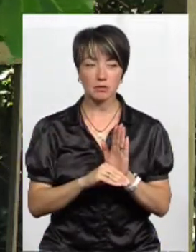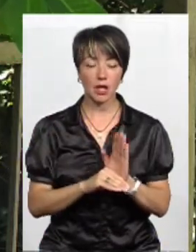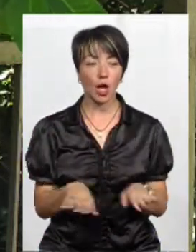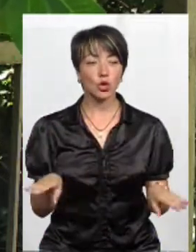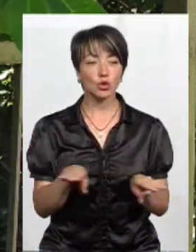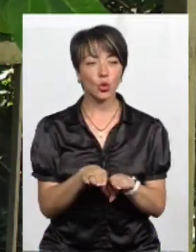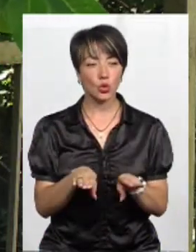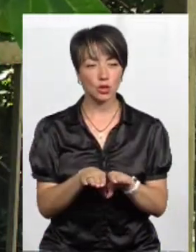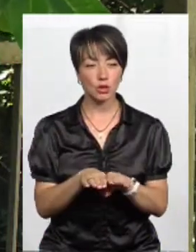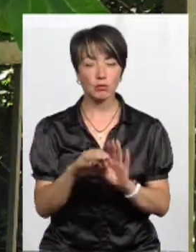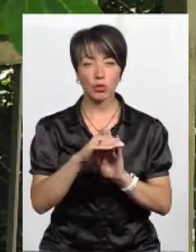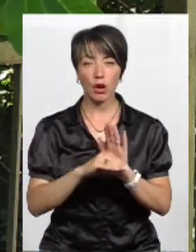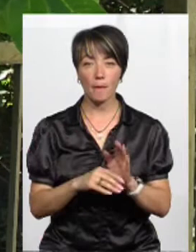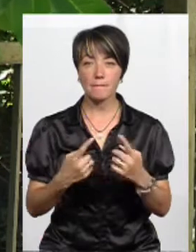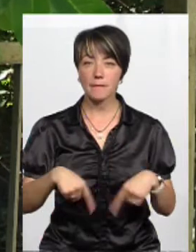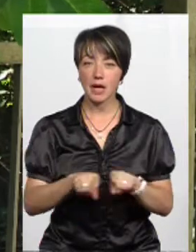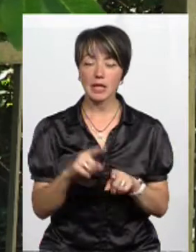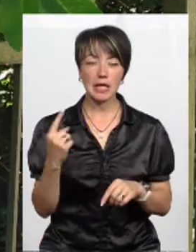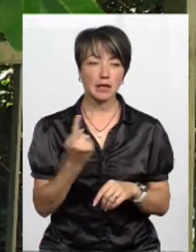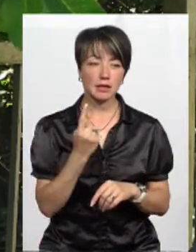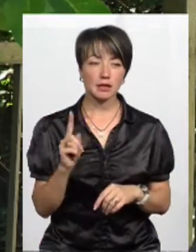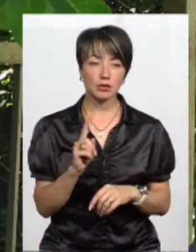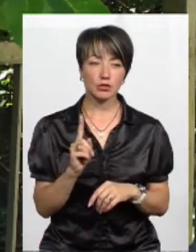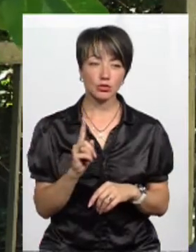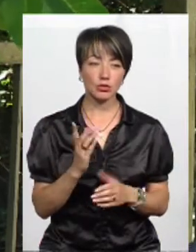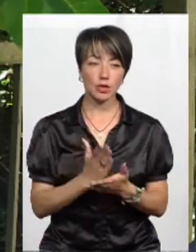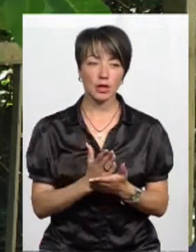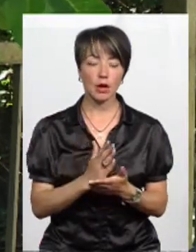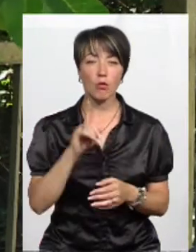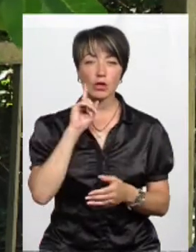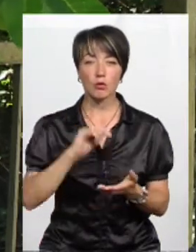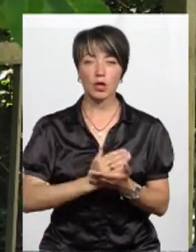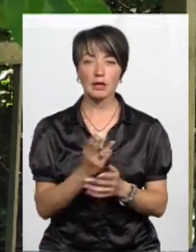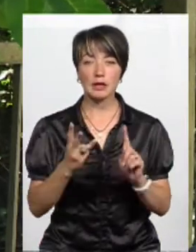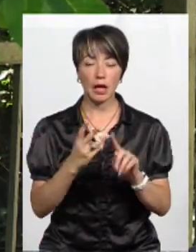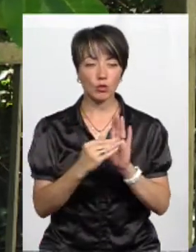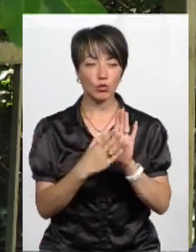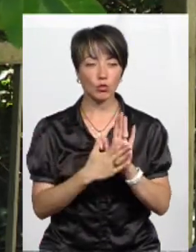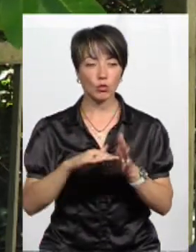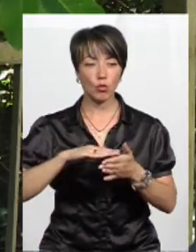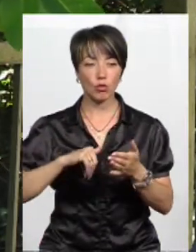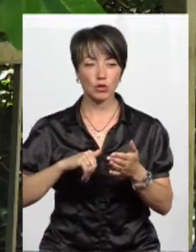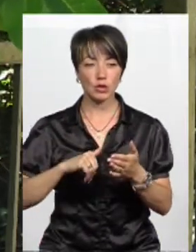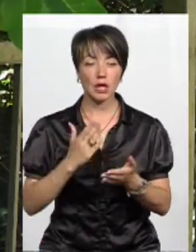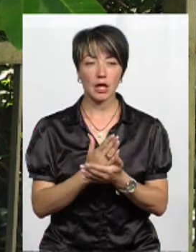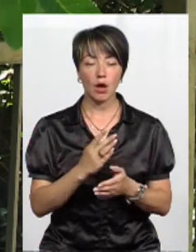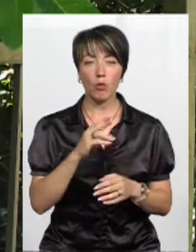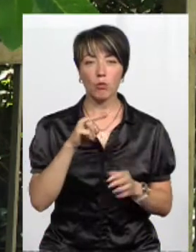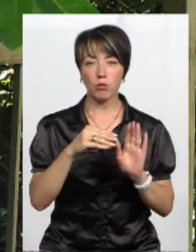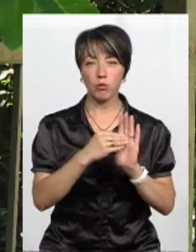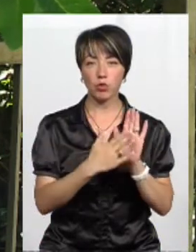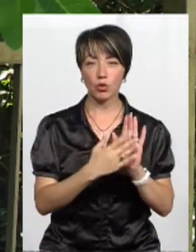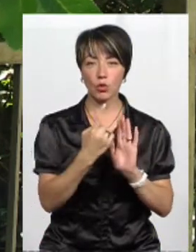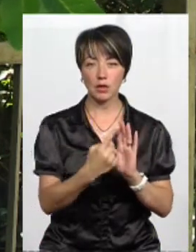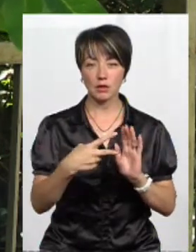схожа з програмою партії. Єдине, що в пункті в розділі «Молодіжна політика» у нього третій пункт пропущений. Тобто є пункт 1, пункт 2, третій пункт,